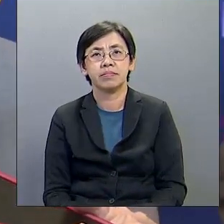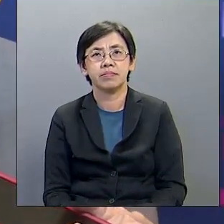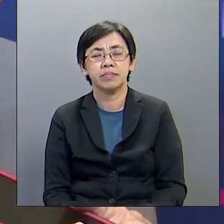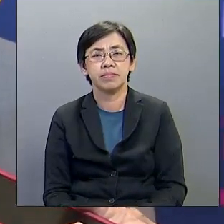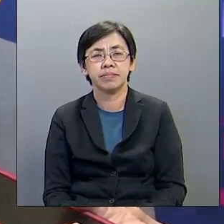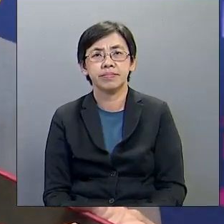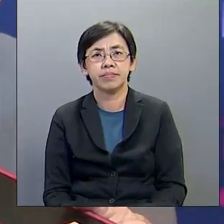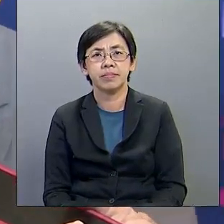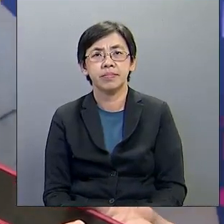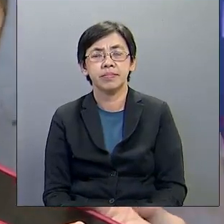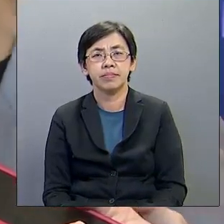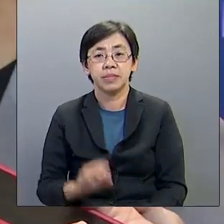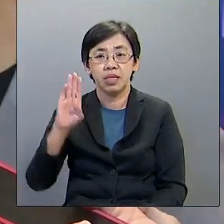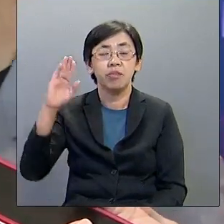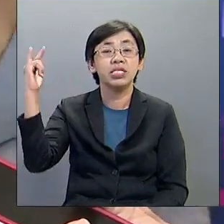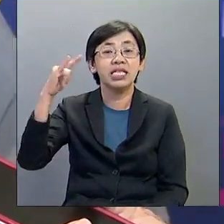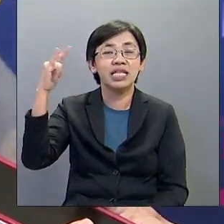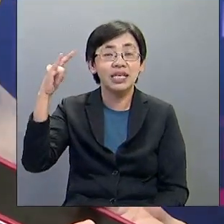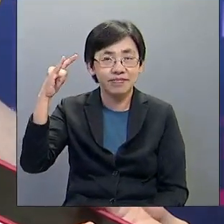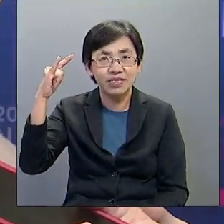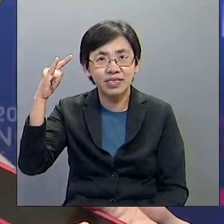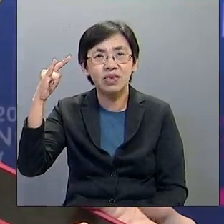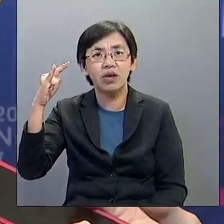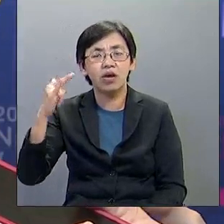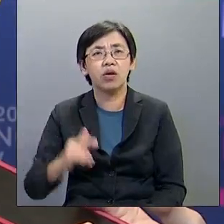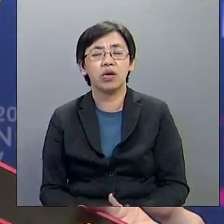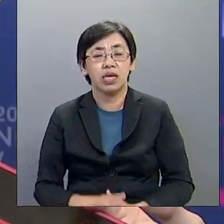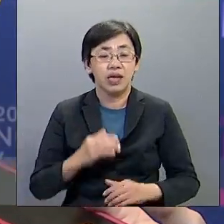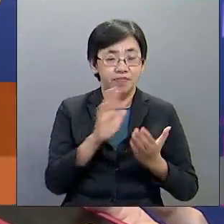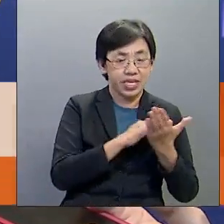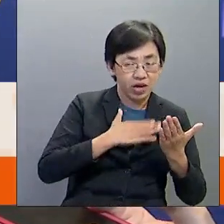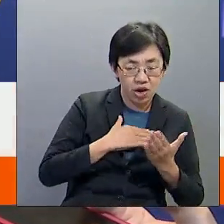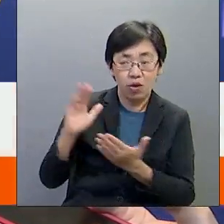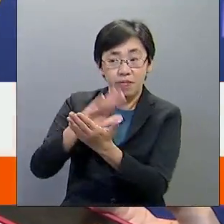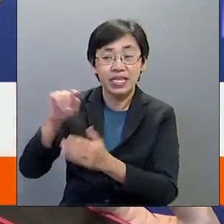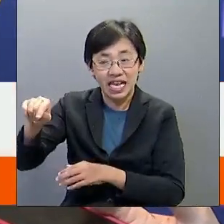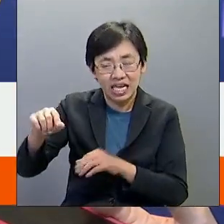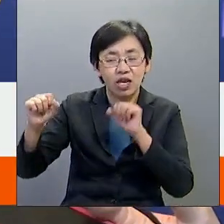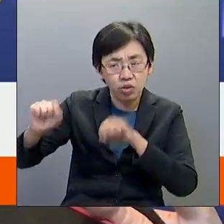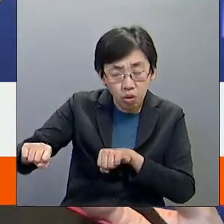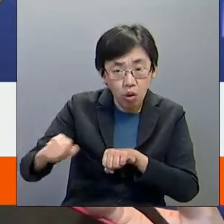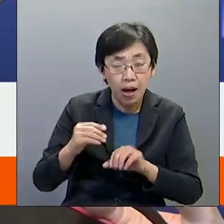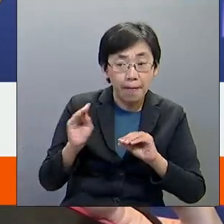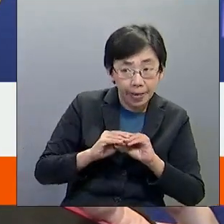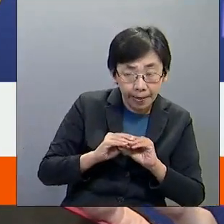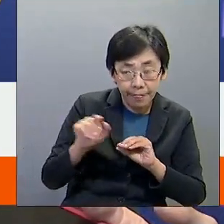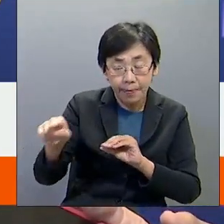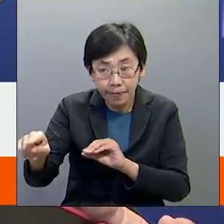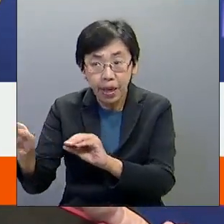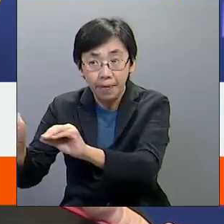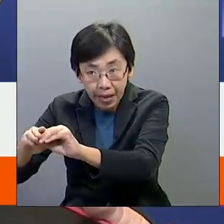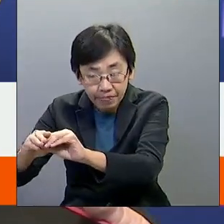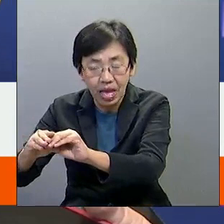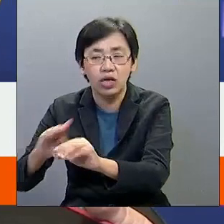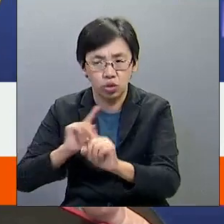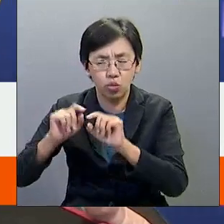เรื่องแอร์ไลน์เนี่ยมันจะเป็นเรื่องของการข้อตกลงระหว่าง2ประเทศนะครับเราเพิ่มฝั่งเดียวก็ไม่ได้ก็ต้องรับการอนุญาตจากทางฝั่งของทางประเทศจีนหรือประเทศ